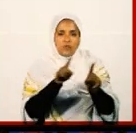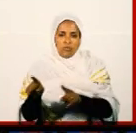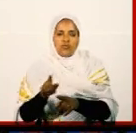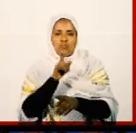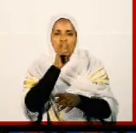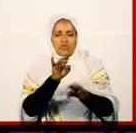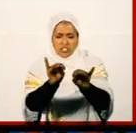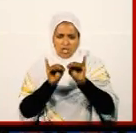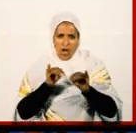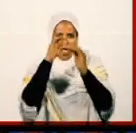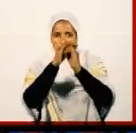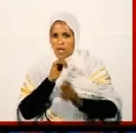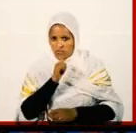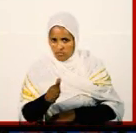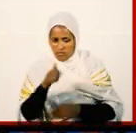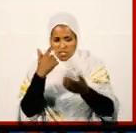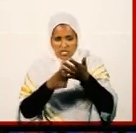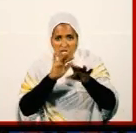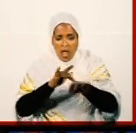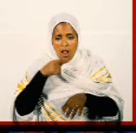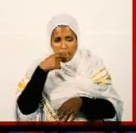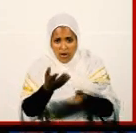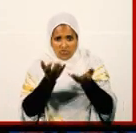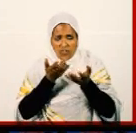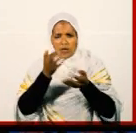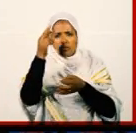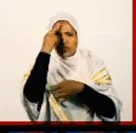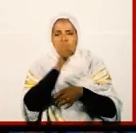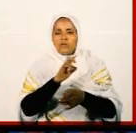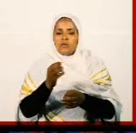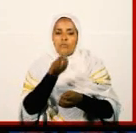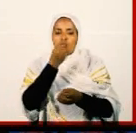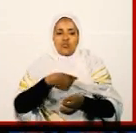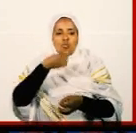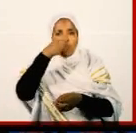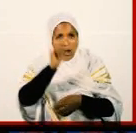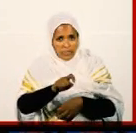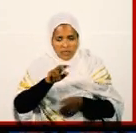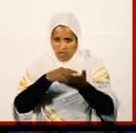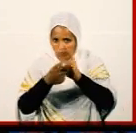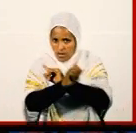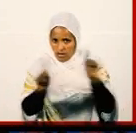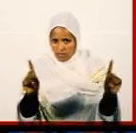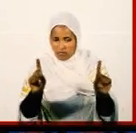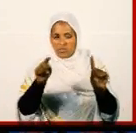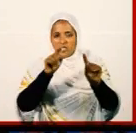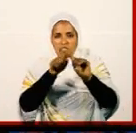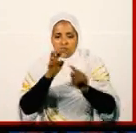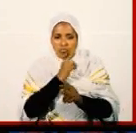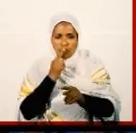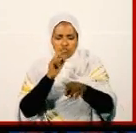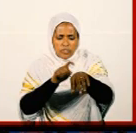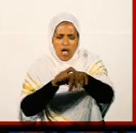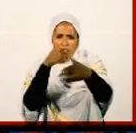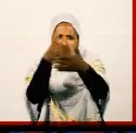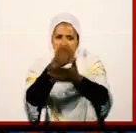እግዚአብሔር ደግሞ በእውነት ጨካኝ አምላክ አይደለም። እዚህ ጋር ለማለት የፈለግኩት ምንድን ነው፣ በልቶ ይቁረብ ለማለት አይደለም። ህፃኑ የግድ መጾም እስካለበት ሰዓት ድረስ